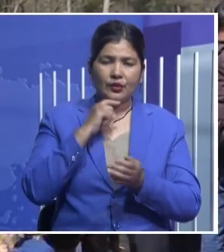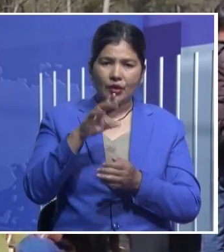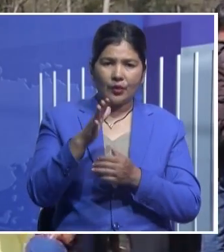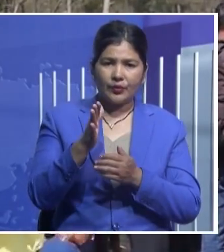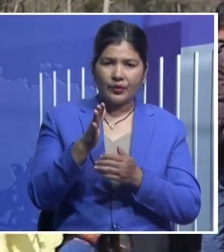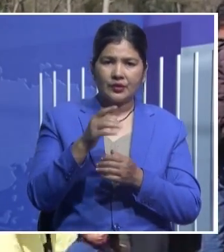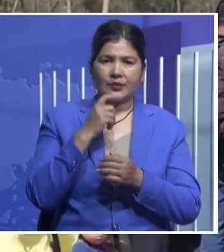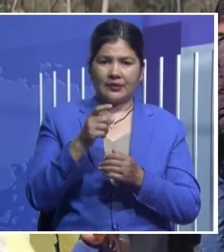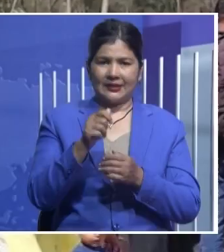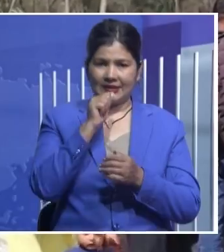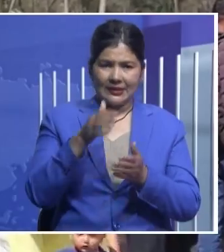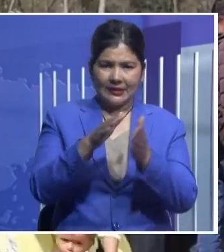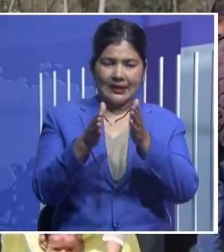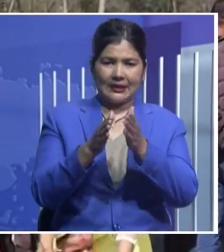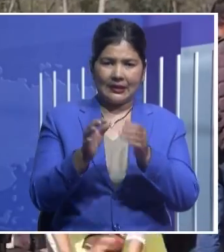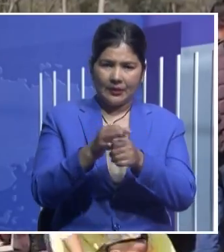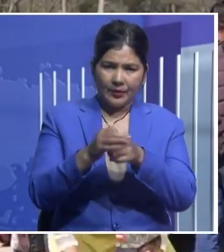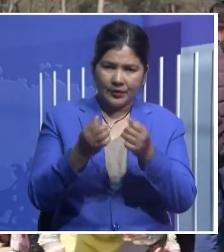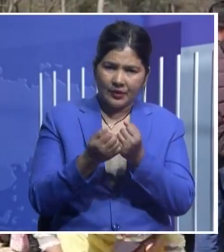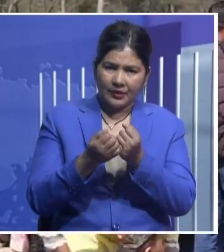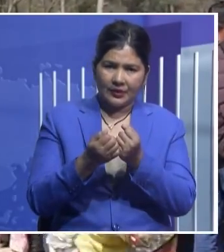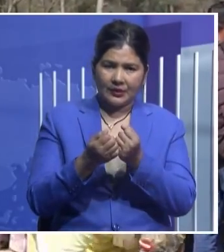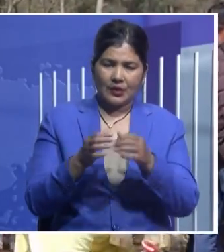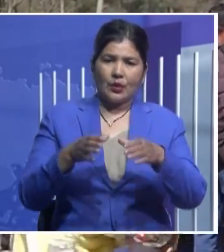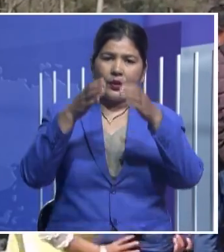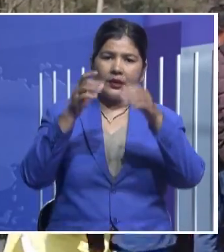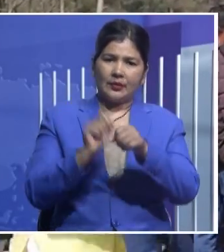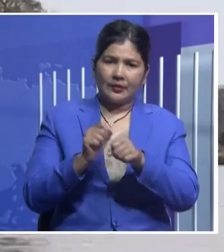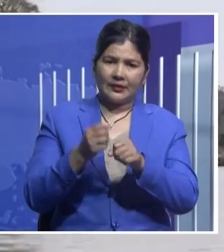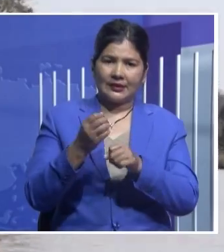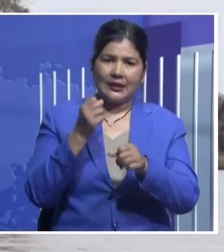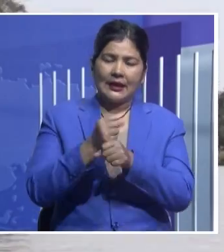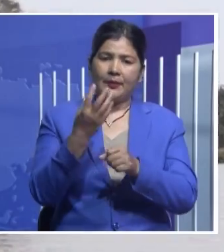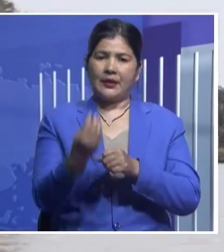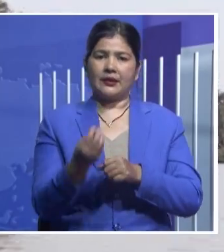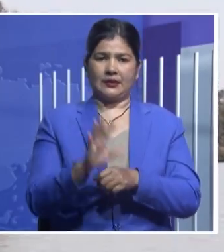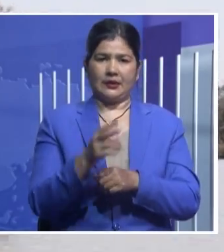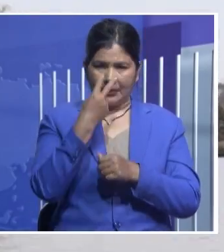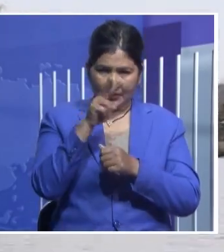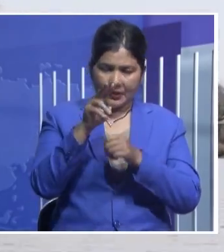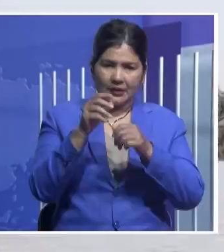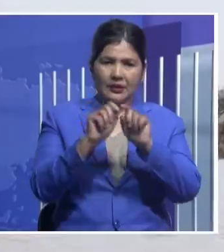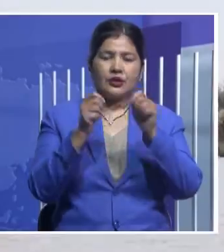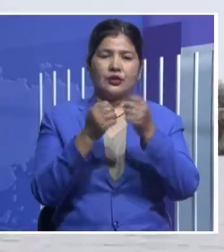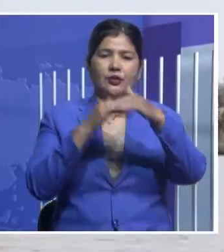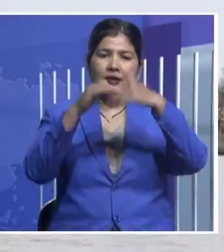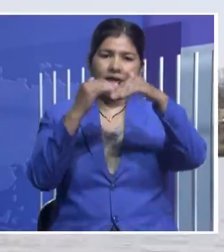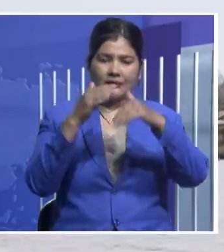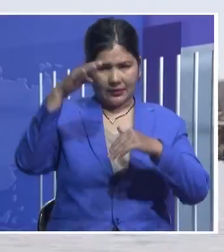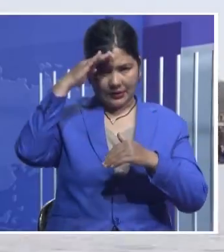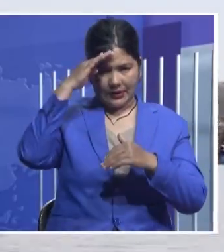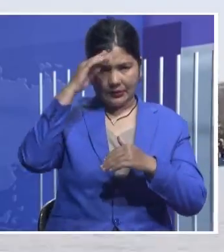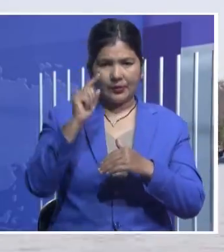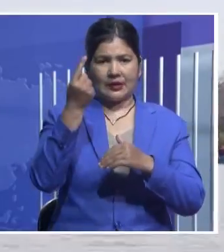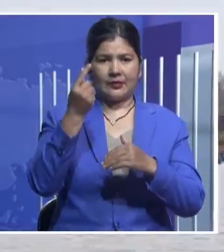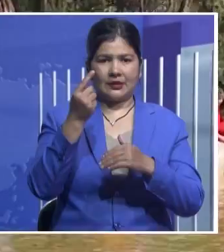हामीले नालालाई व्यवस्थित गर्ने र वाल लगाउने काम अझै यसमा बाँकी छ। पर्यटकीय क्षेत्रको विकासको लागि सरकारको प्राथमिकता र लगानी